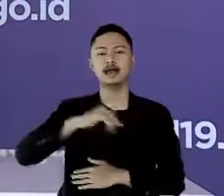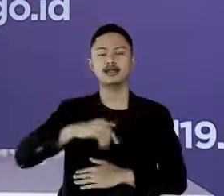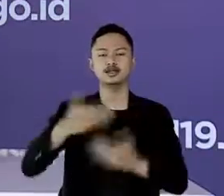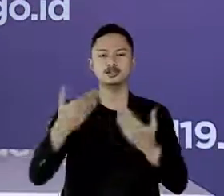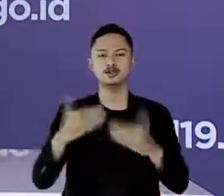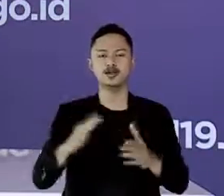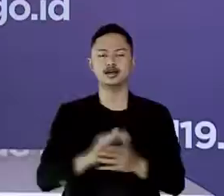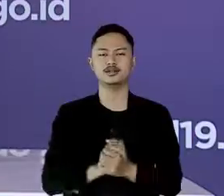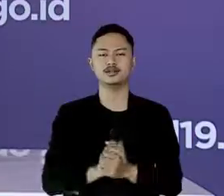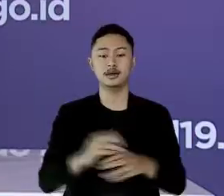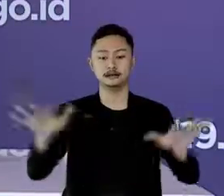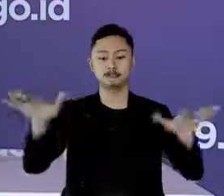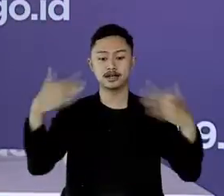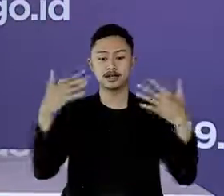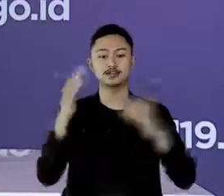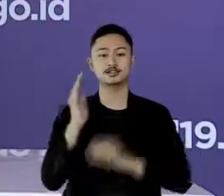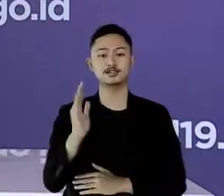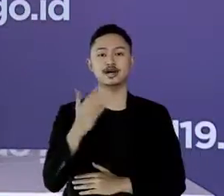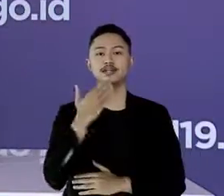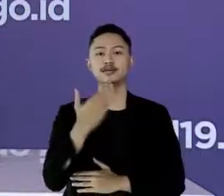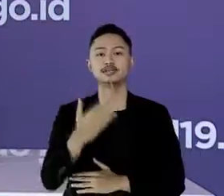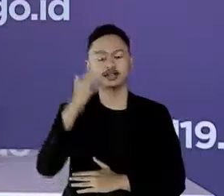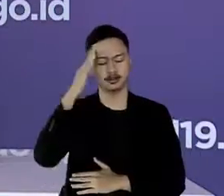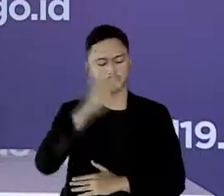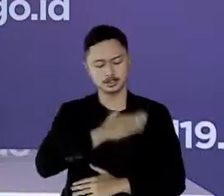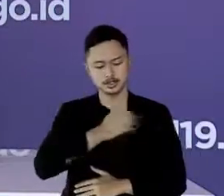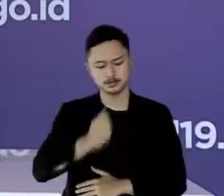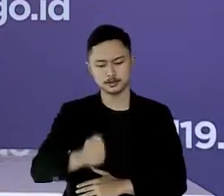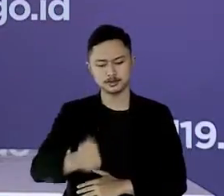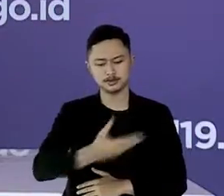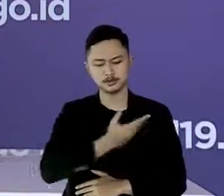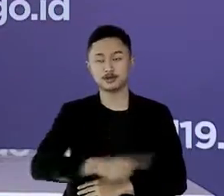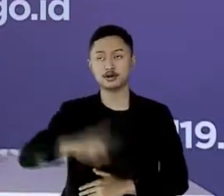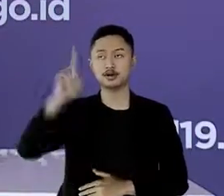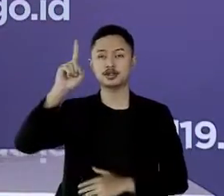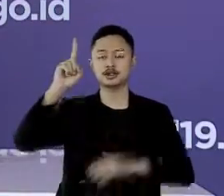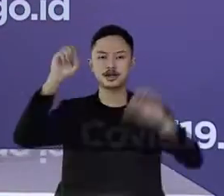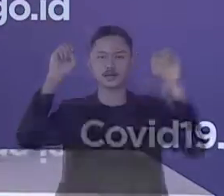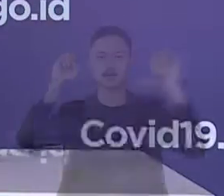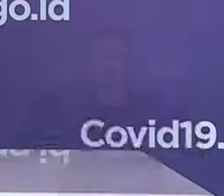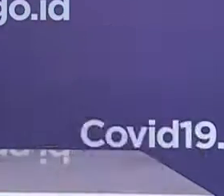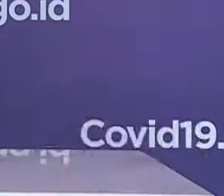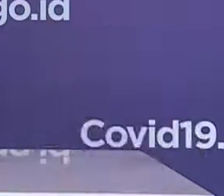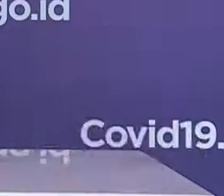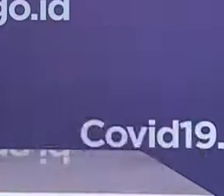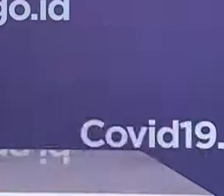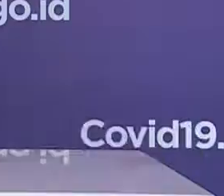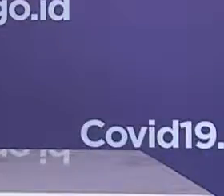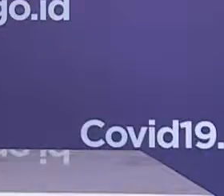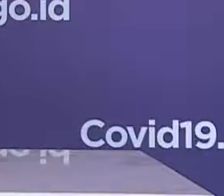berakhir terima kasih atas perhatiannya wassalamualaikum warahmatullahi wabarakatuh